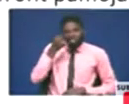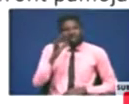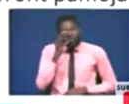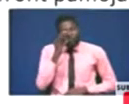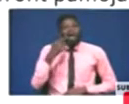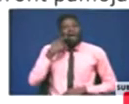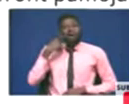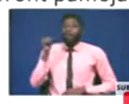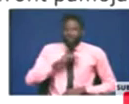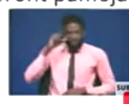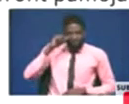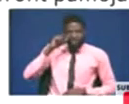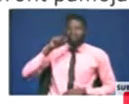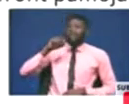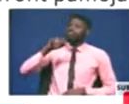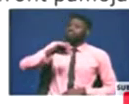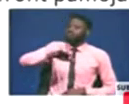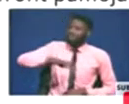30 alichaguliwa kuwa gavana